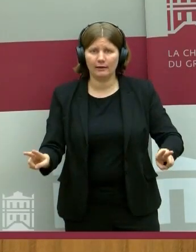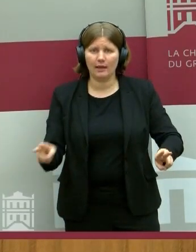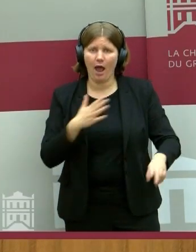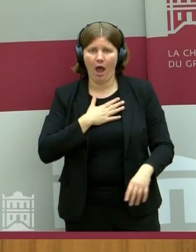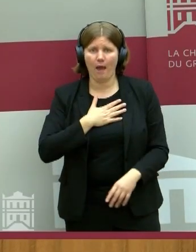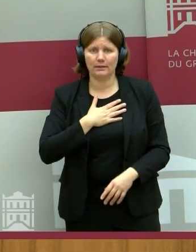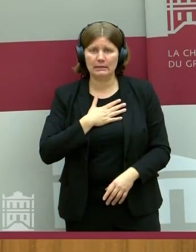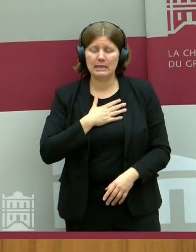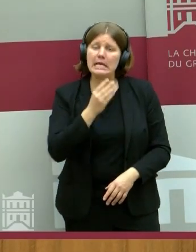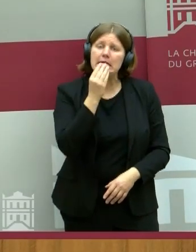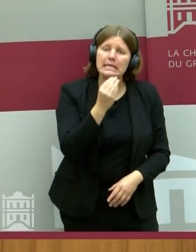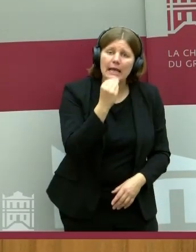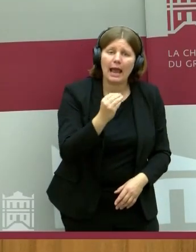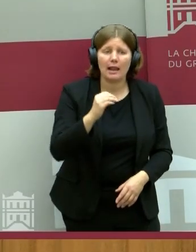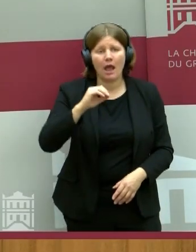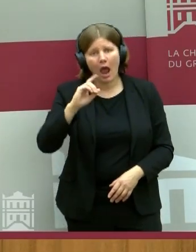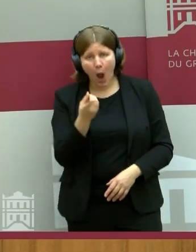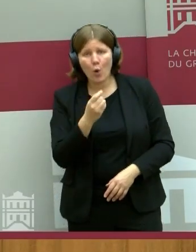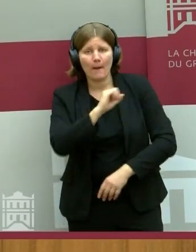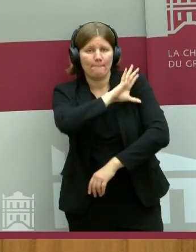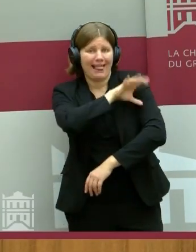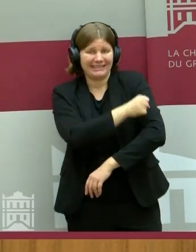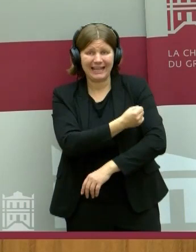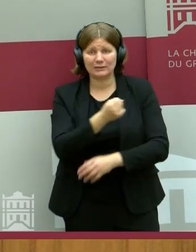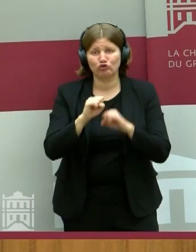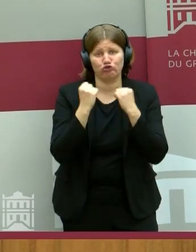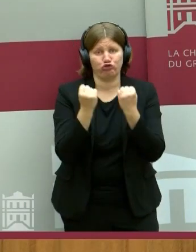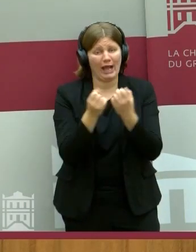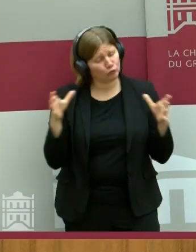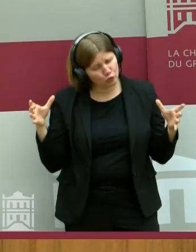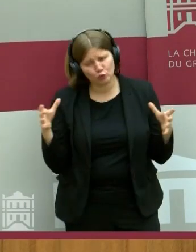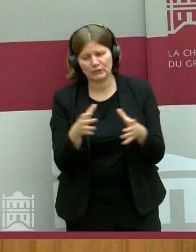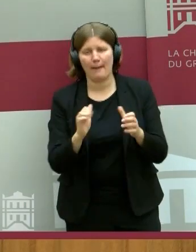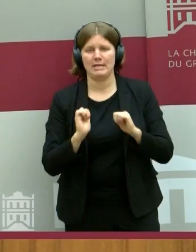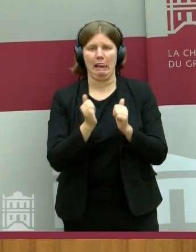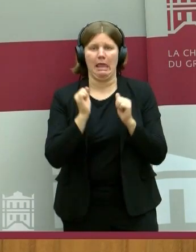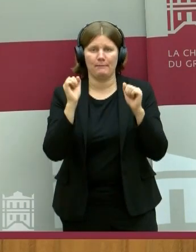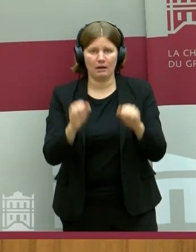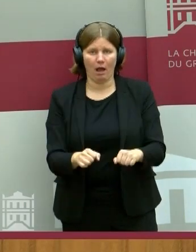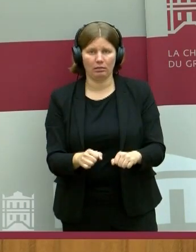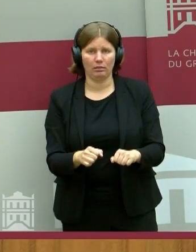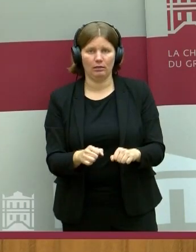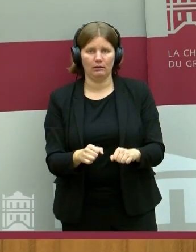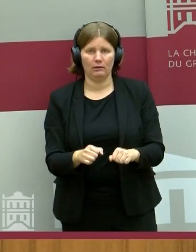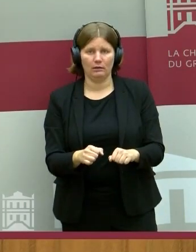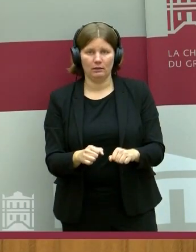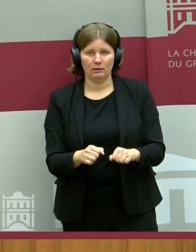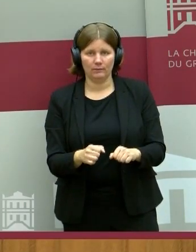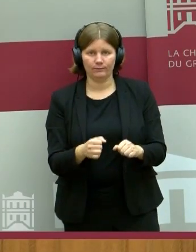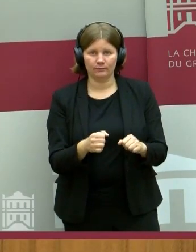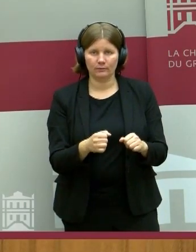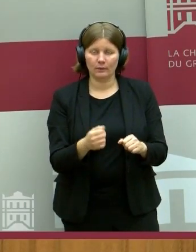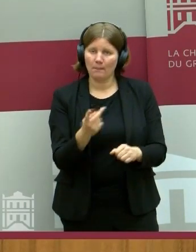sowohl Israel wie auch den zukünftigen palästinensischen Staat können mit ihm leben. an einer